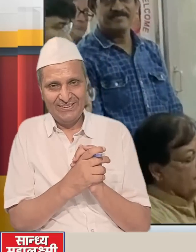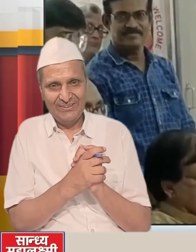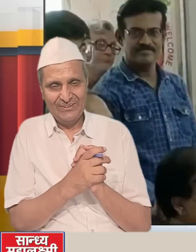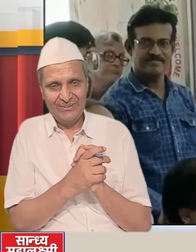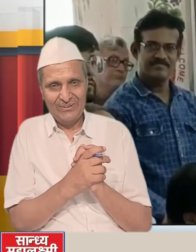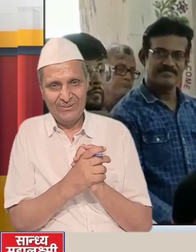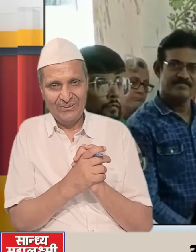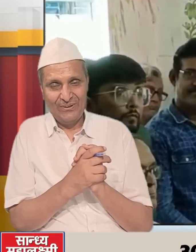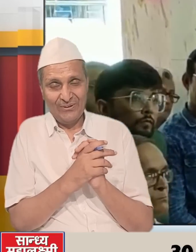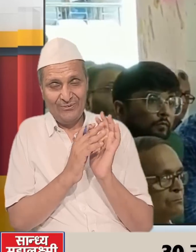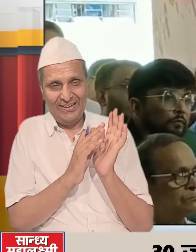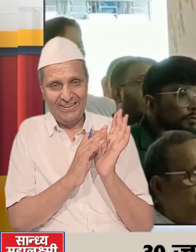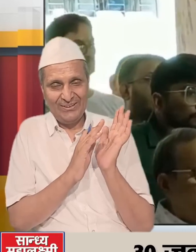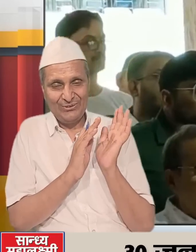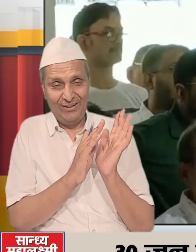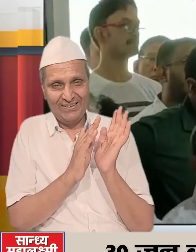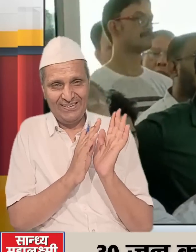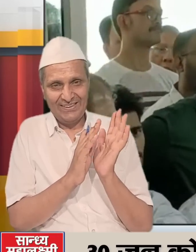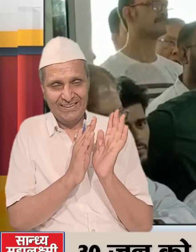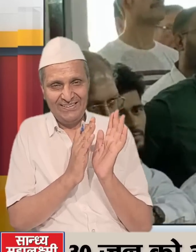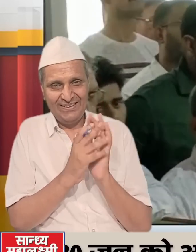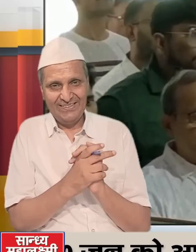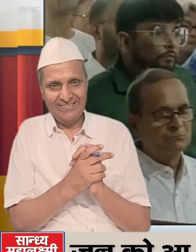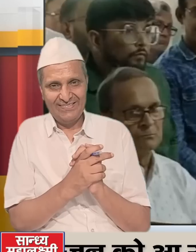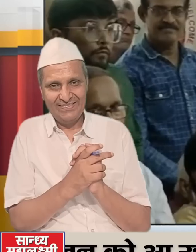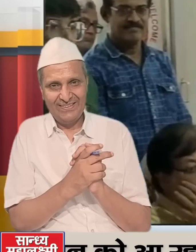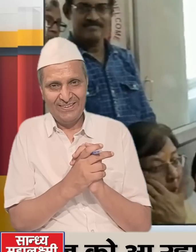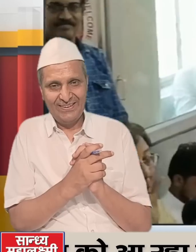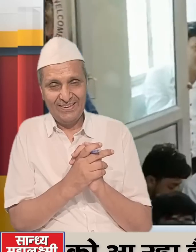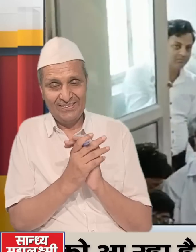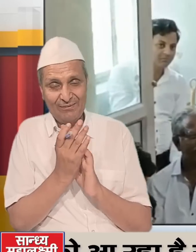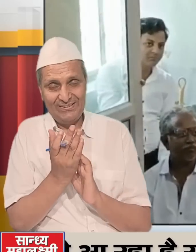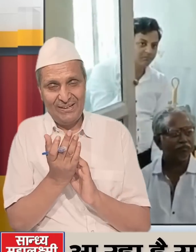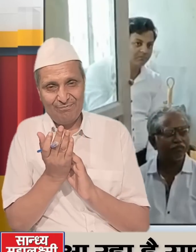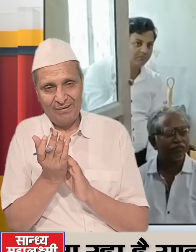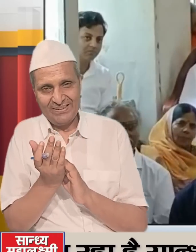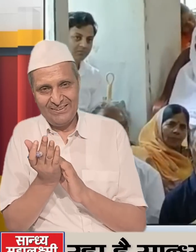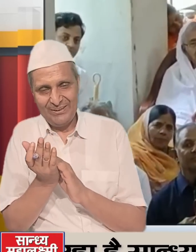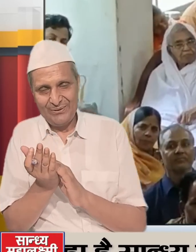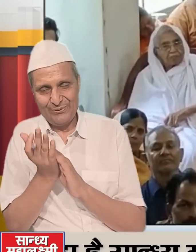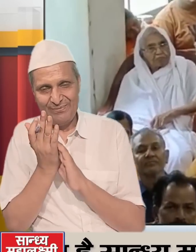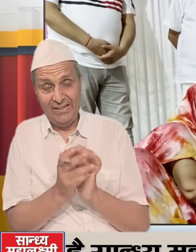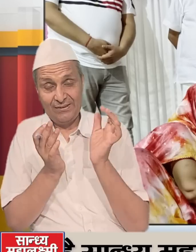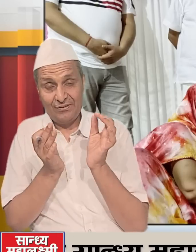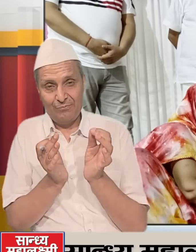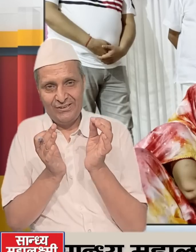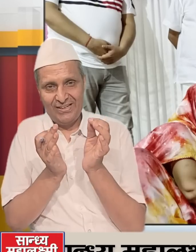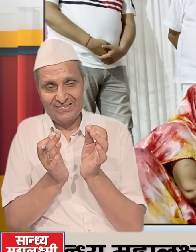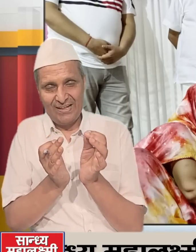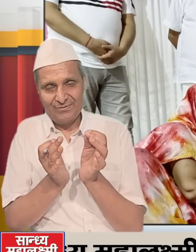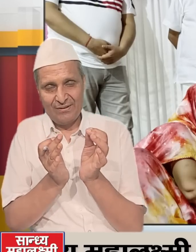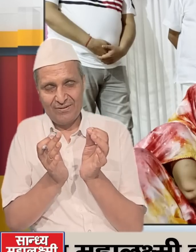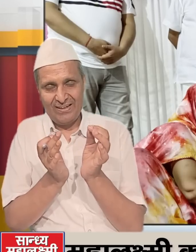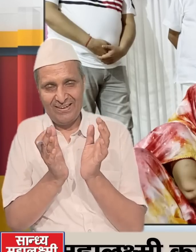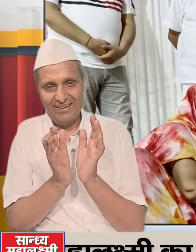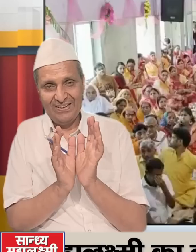जी, और उन्हें यह शुल्लिका दीक्षा यहाँ दी गई धवल श्री माता जी के रूप में। इस अवसर पर मुनिषि ने